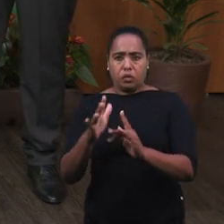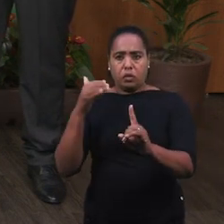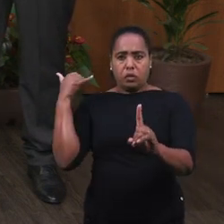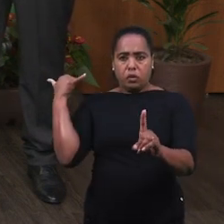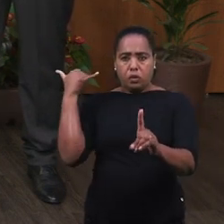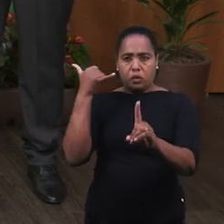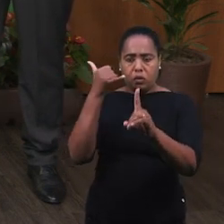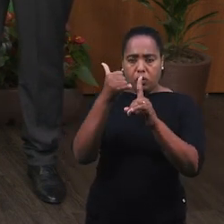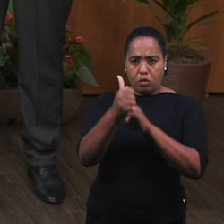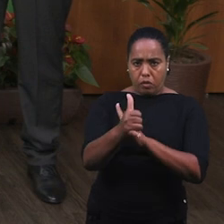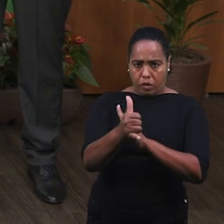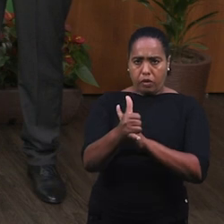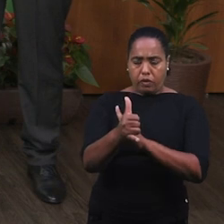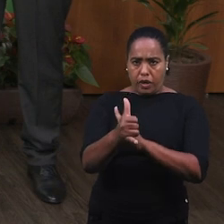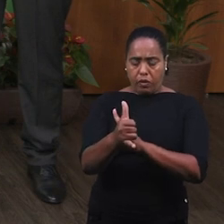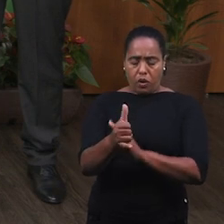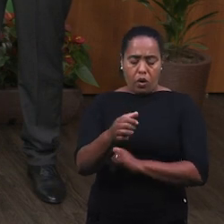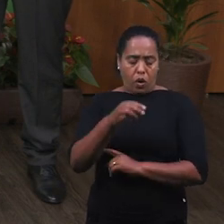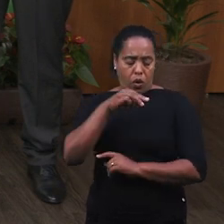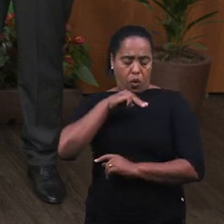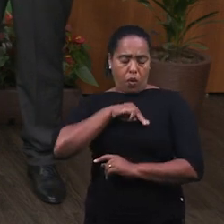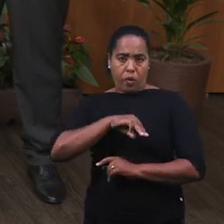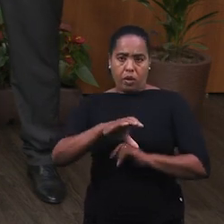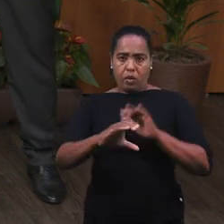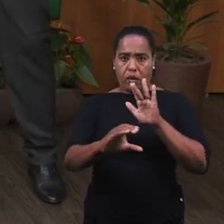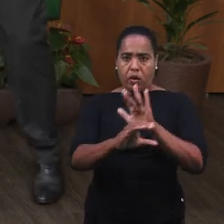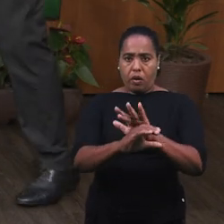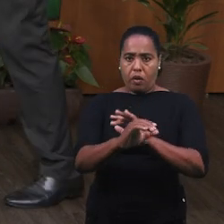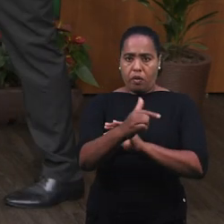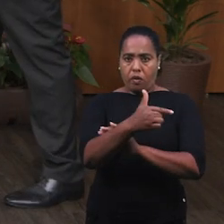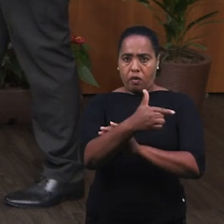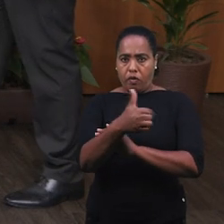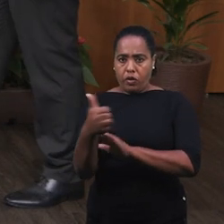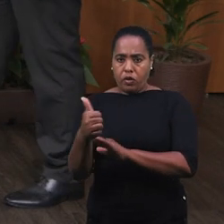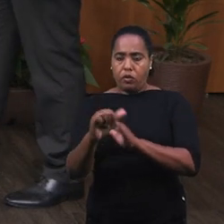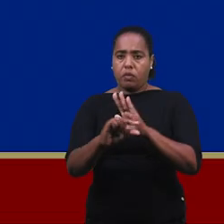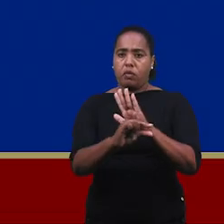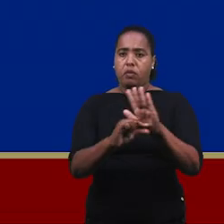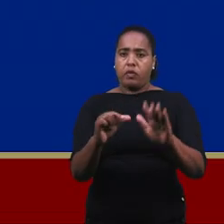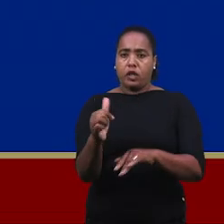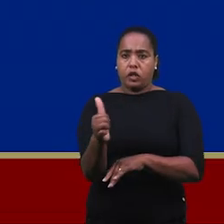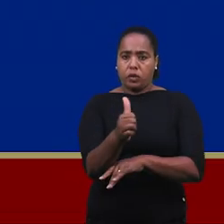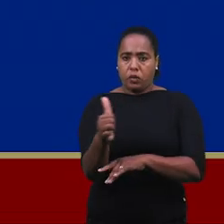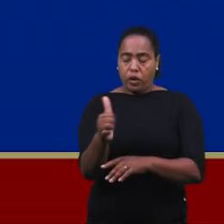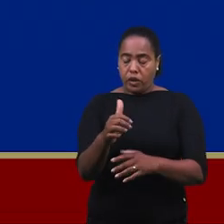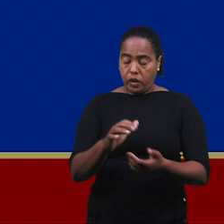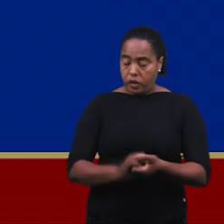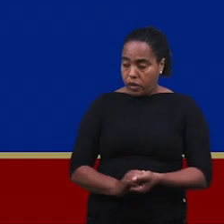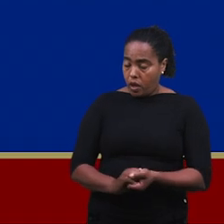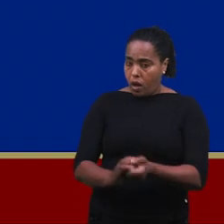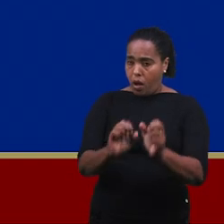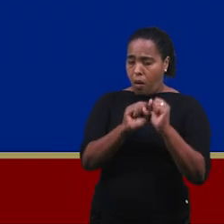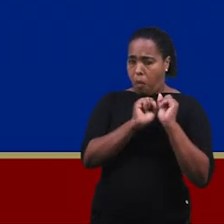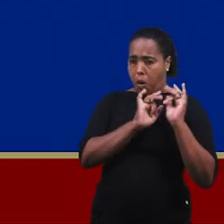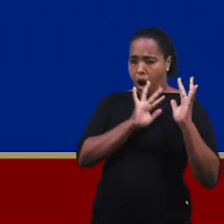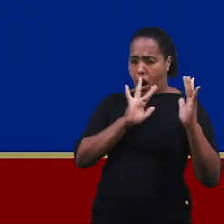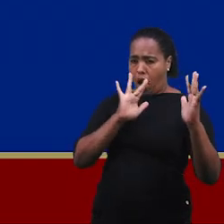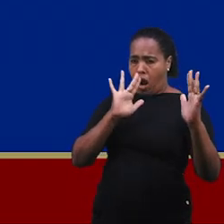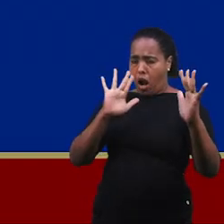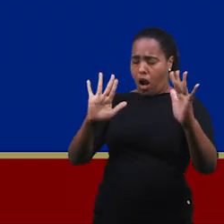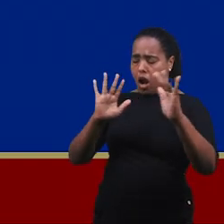est confirmé dans l'évangile de Matthieu, chapitre 21, verset 11. Et la foule